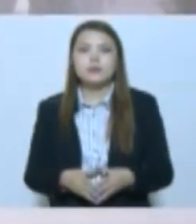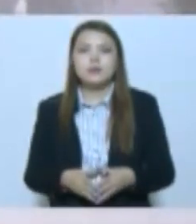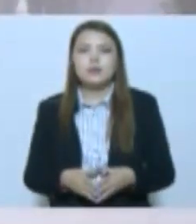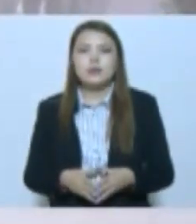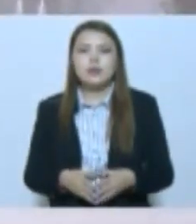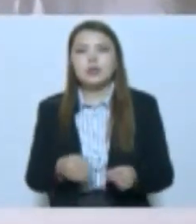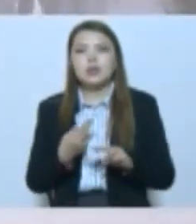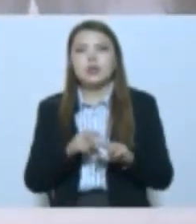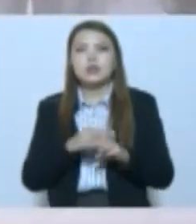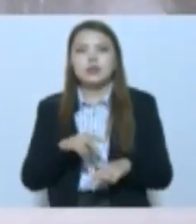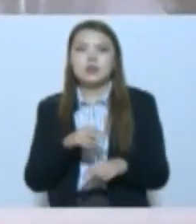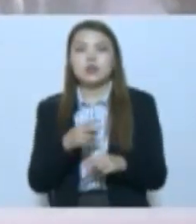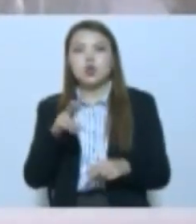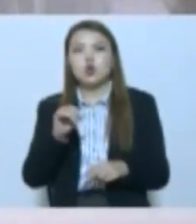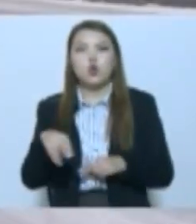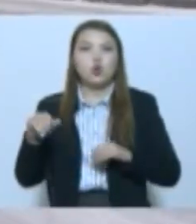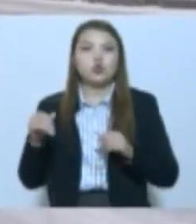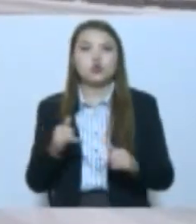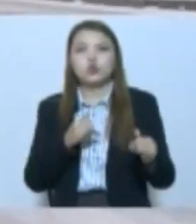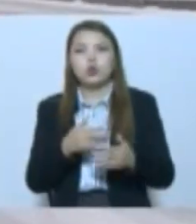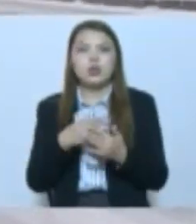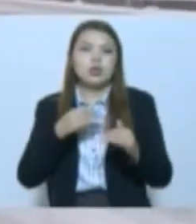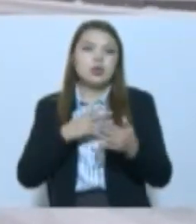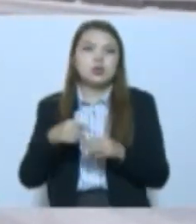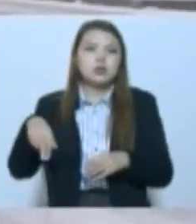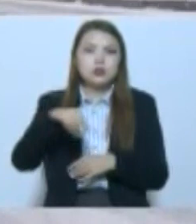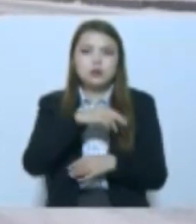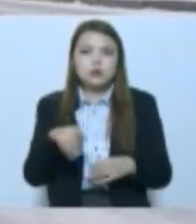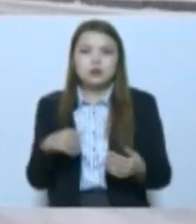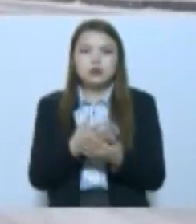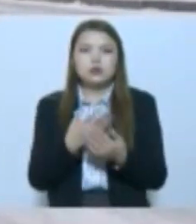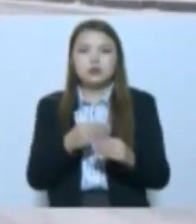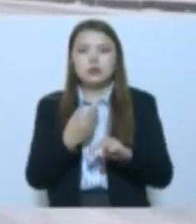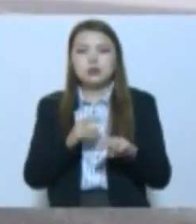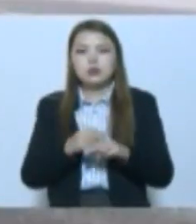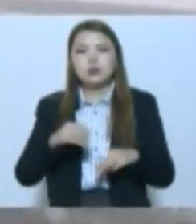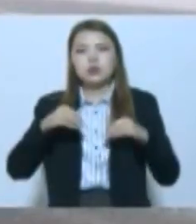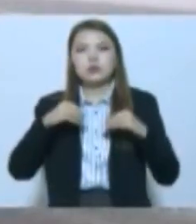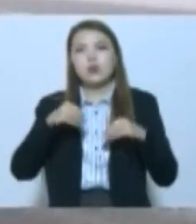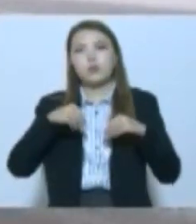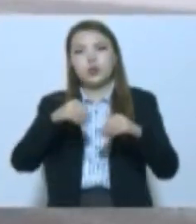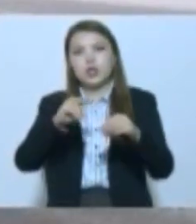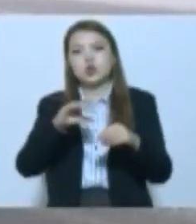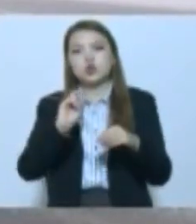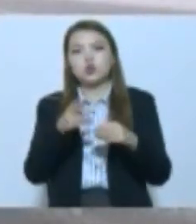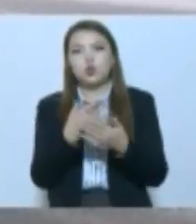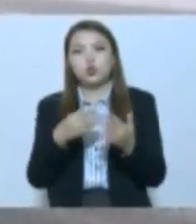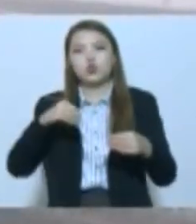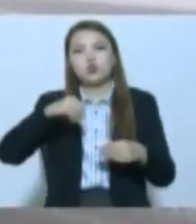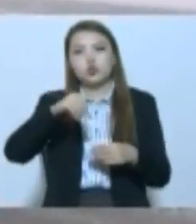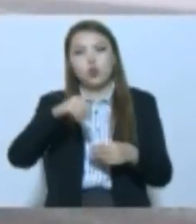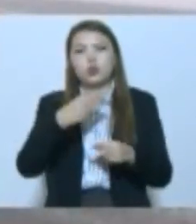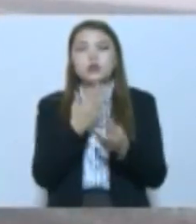целях профилактики гололеда в Актау сегодня автомобильные пешеходные дорожки посыпаны 45 тоннами песка и 22 тоннами